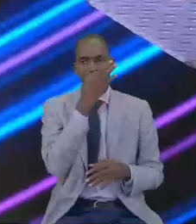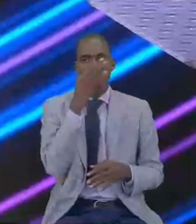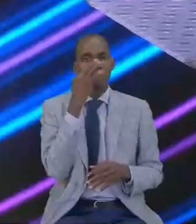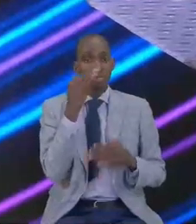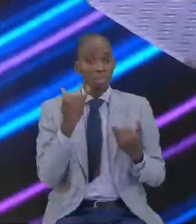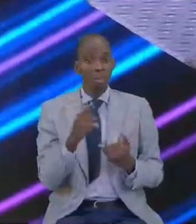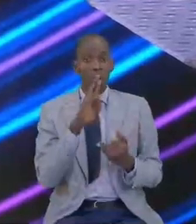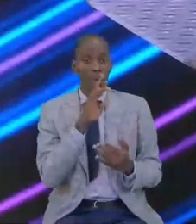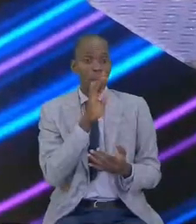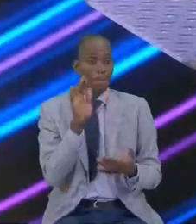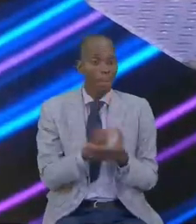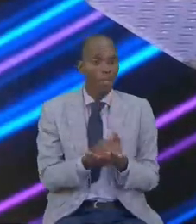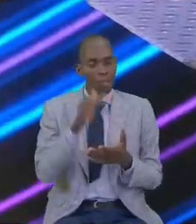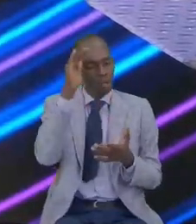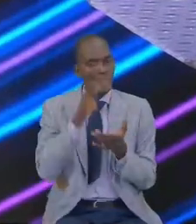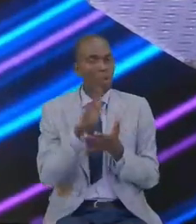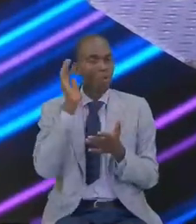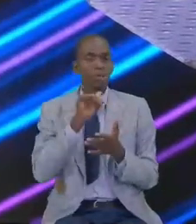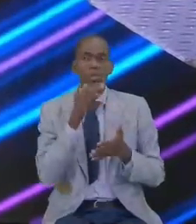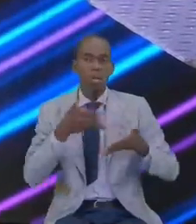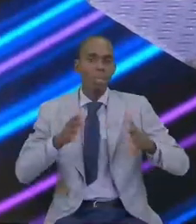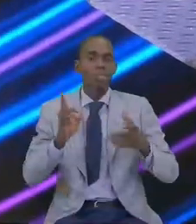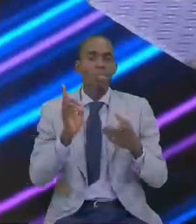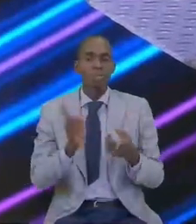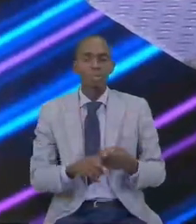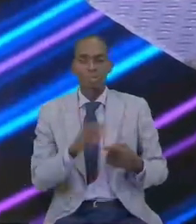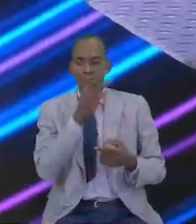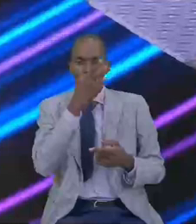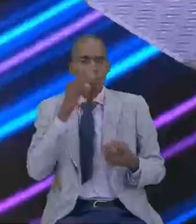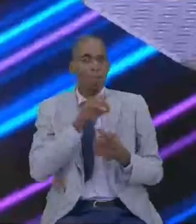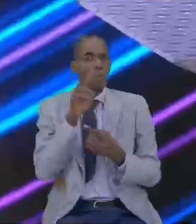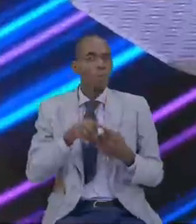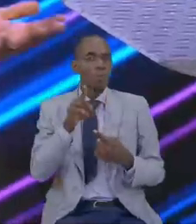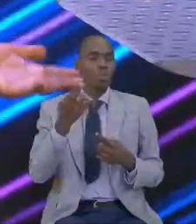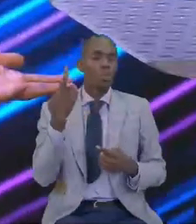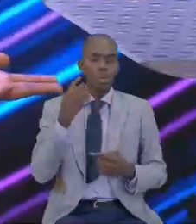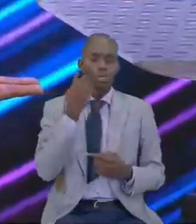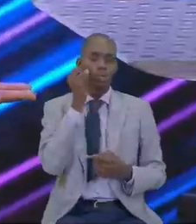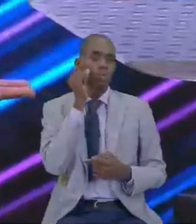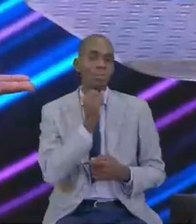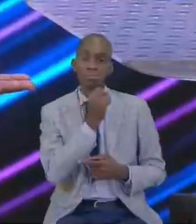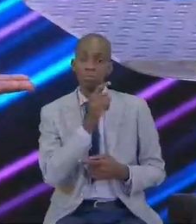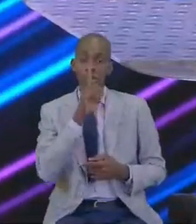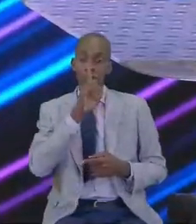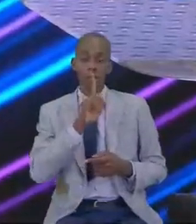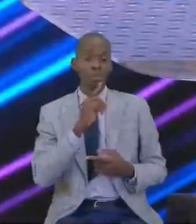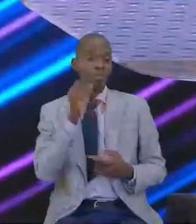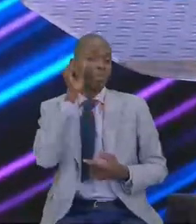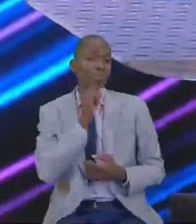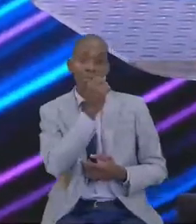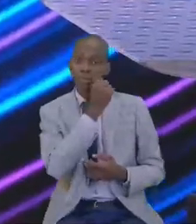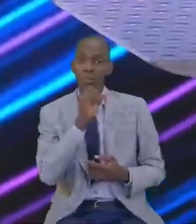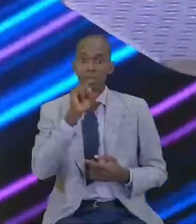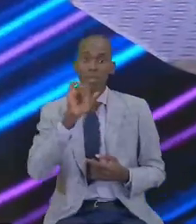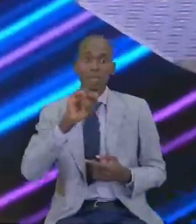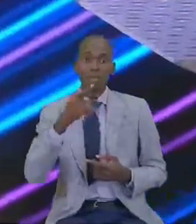de jeûner comme tu jeûnais quand tu étais toute seule. Maintenant, tu es marié et ta femme ne te permet pas de jeûner comme tu le faisais